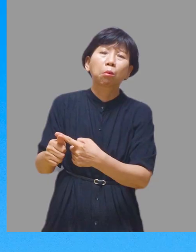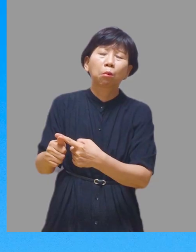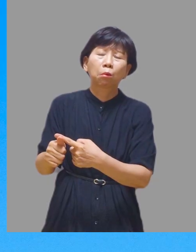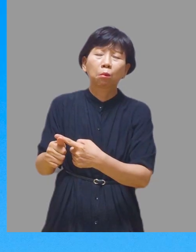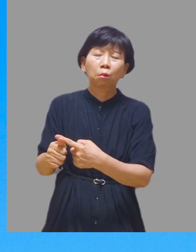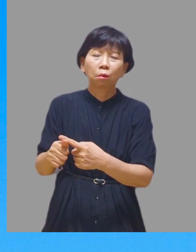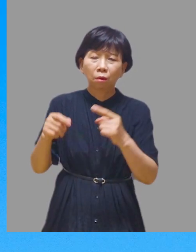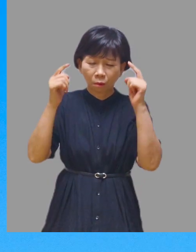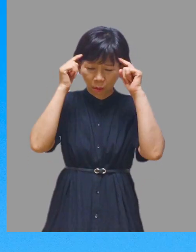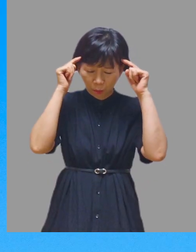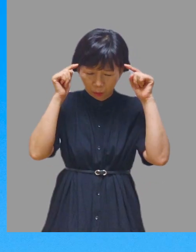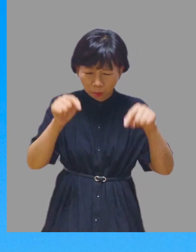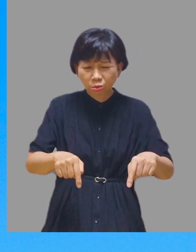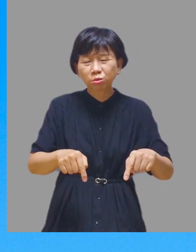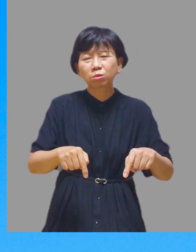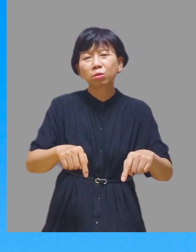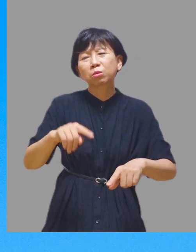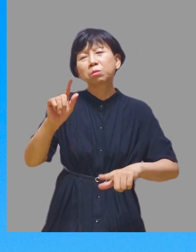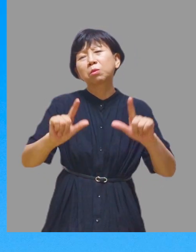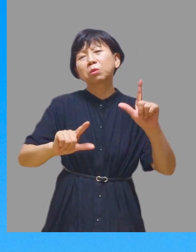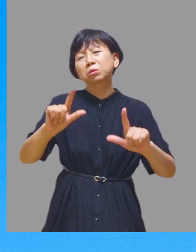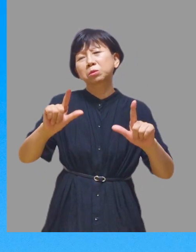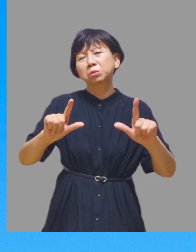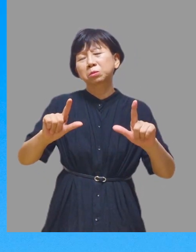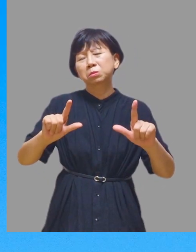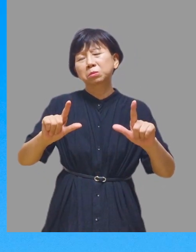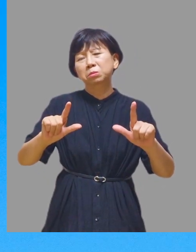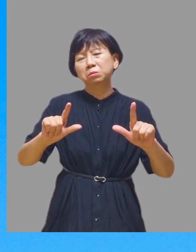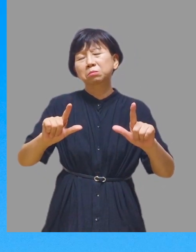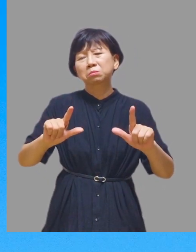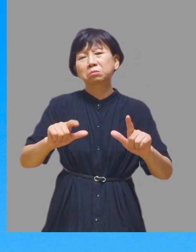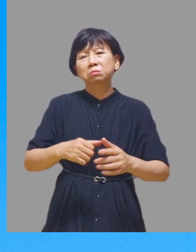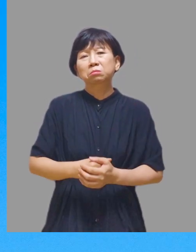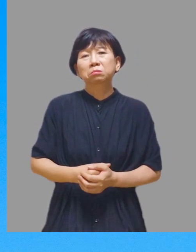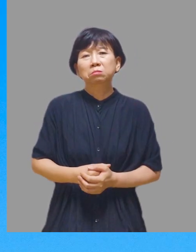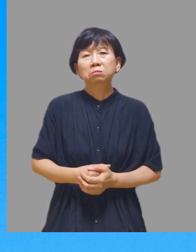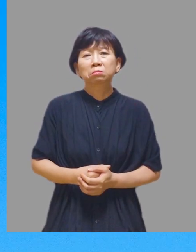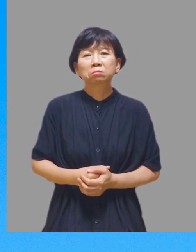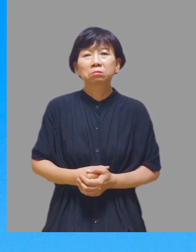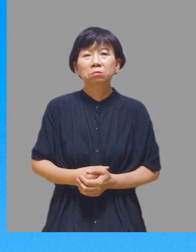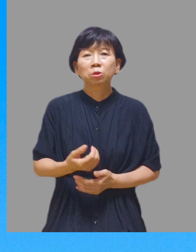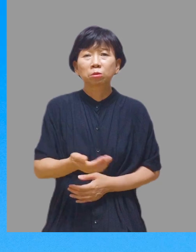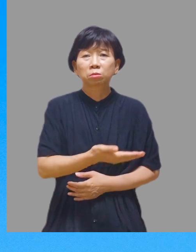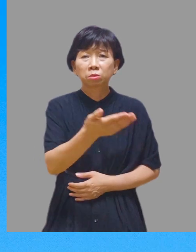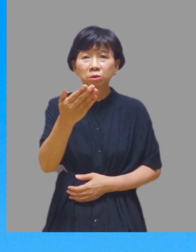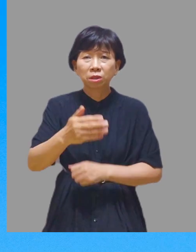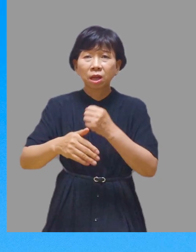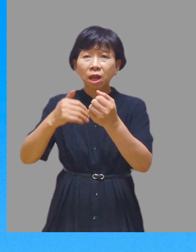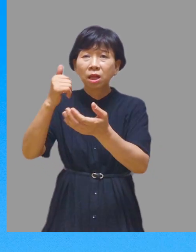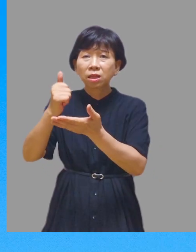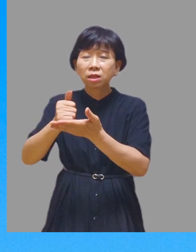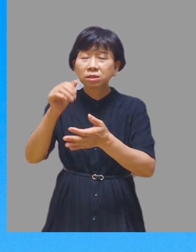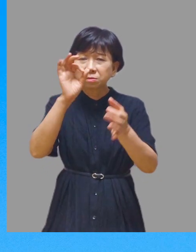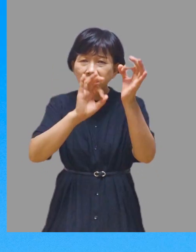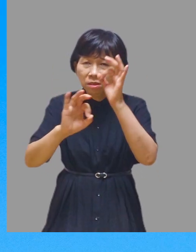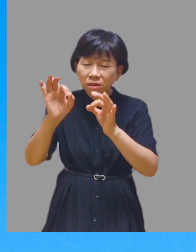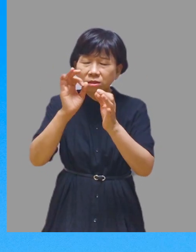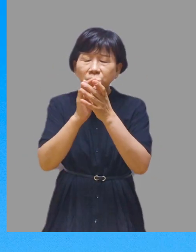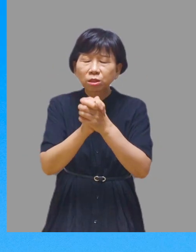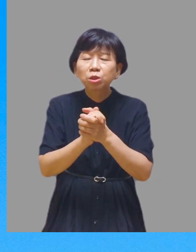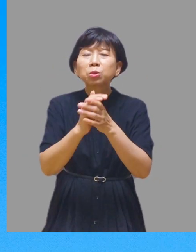이게 어리석은 우리의 모습들이 우리 가운데 있을 수도 있다는 거죠. 성도 여러분, 하나님이 찾으시는 기도의